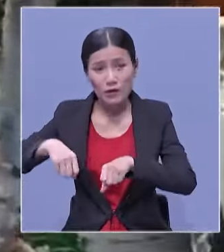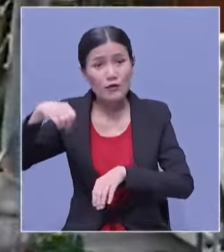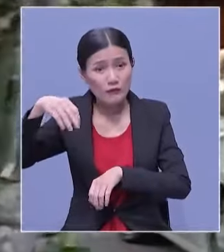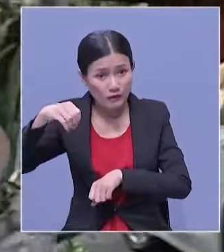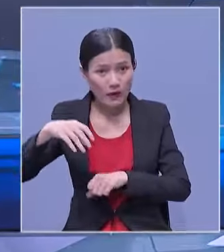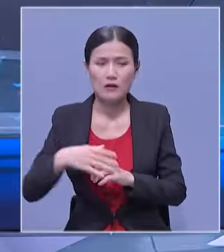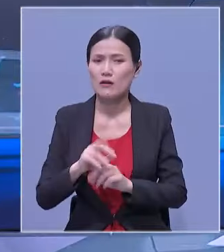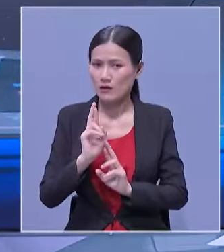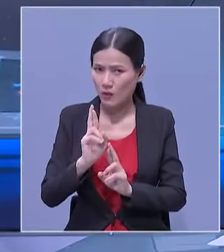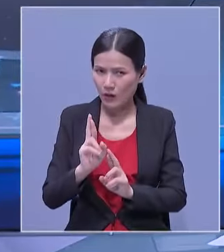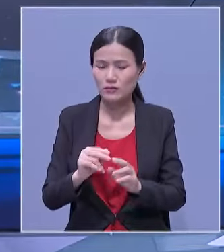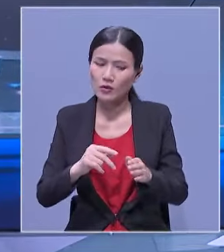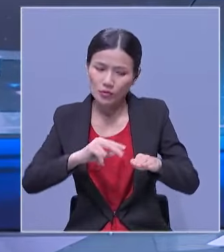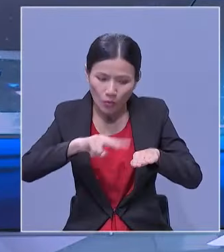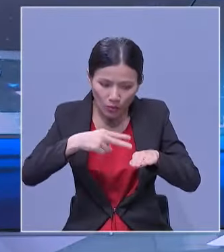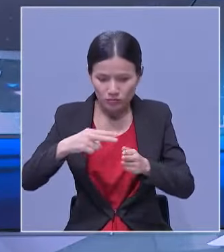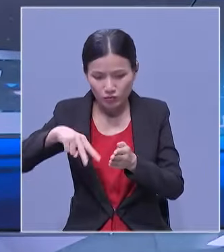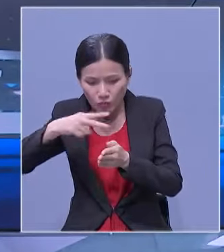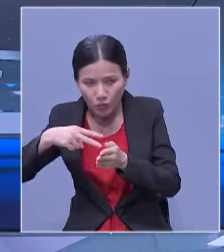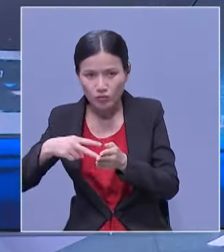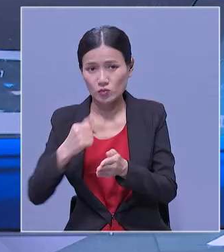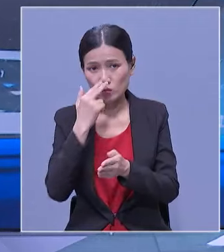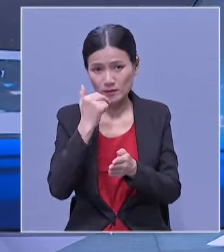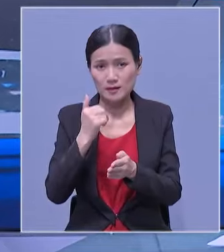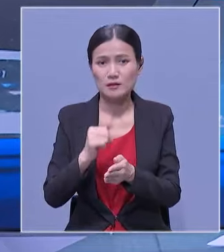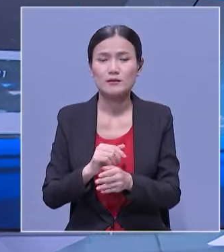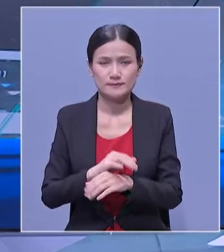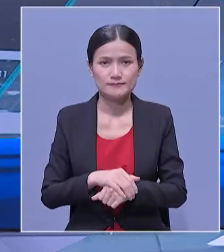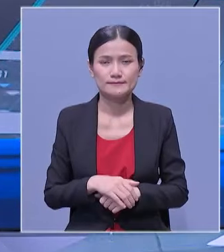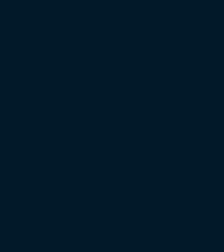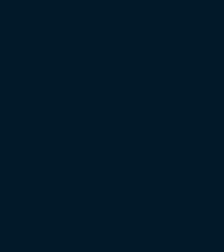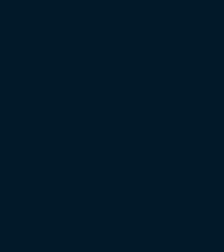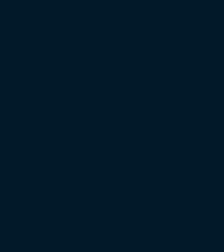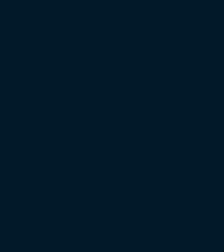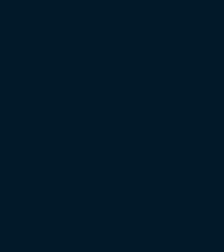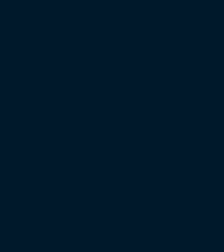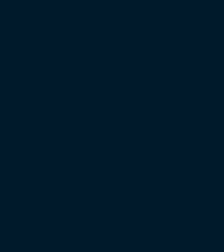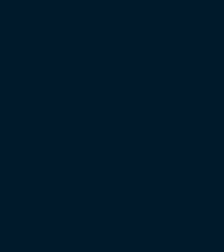รณ์ของท่านเนี่ยยังคงอยู่ในสภาพดีหรือไม่นะครับป้องกันไว้ก่อนนะครับ